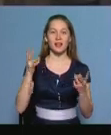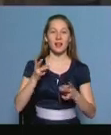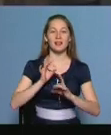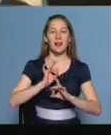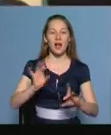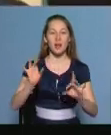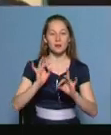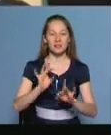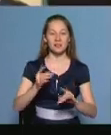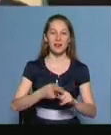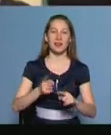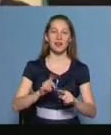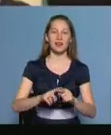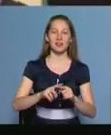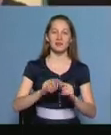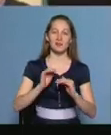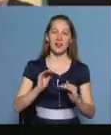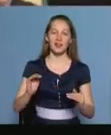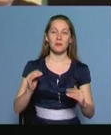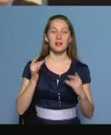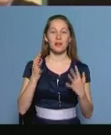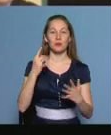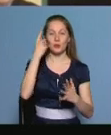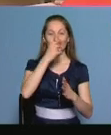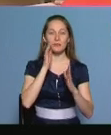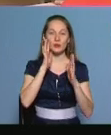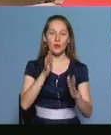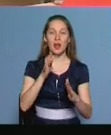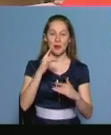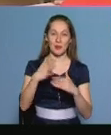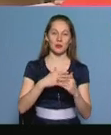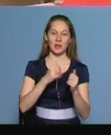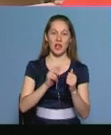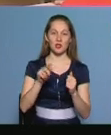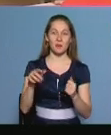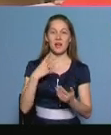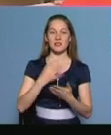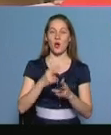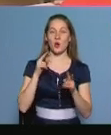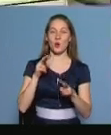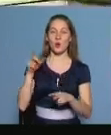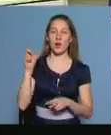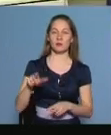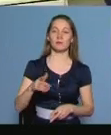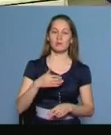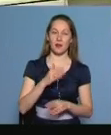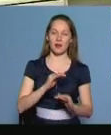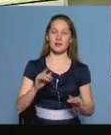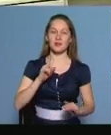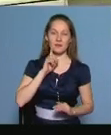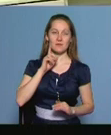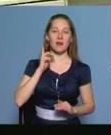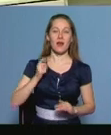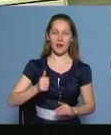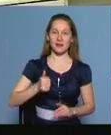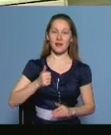объяснять, доходить. Ученики, дети требуют индивидуального подхода к каждому. Своим куратором юнгвардейцы гордятся и заслушиваются его